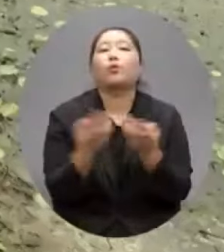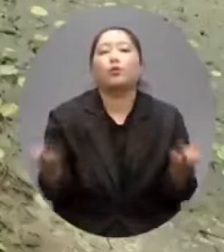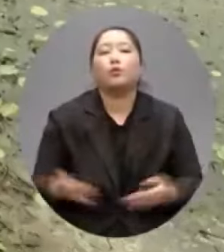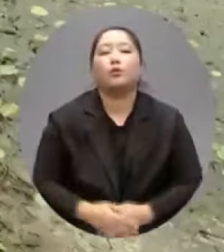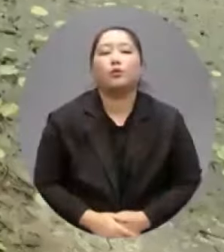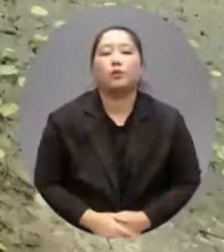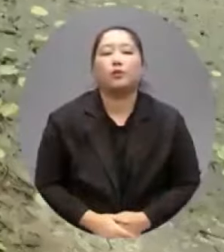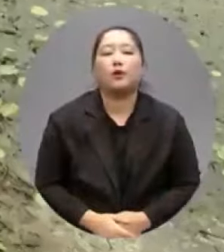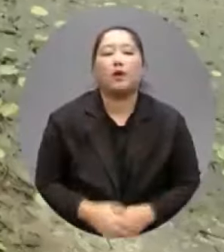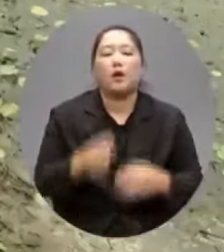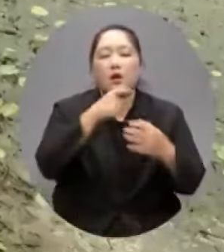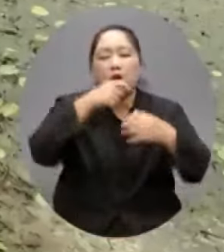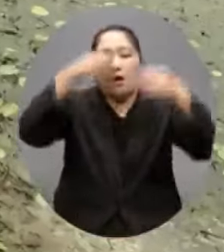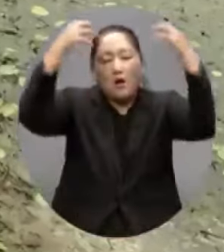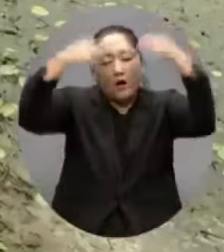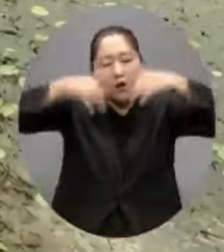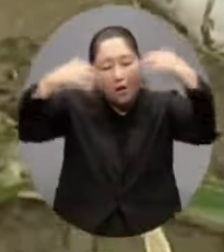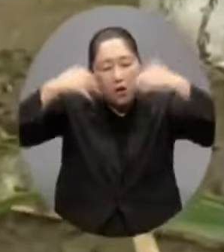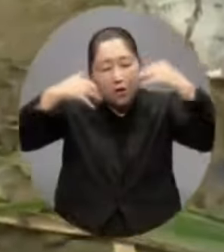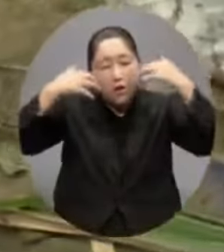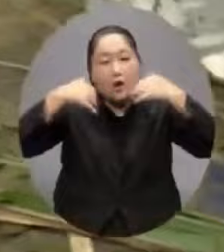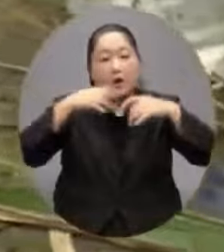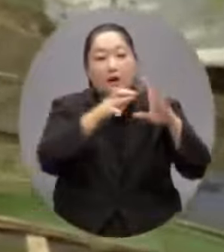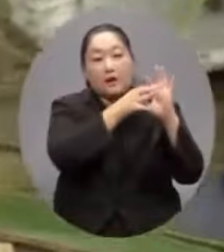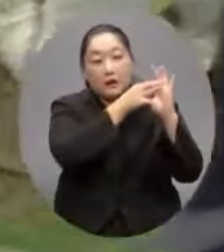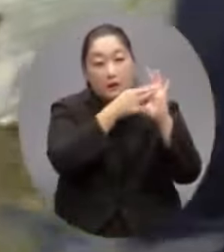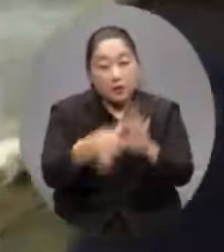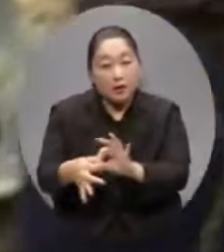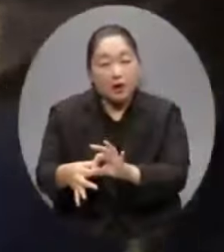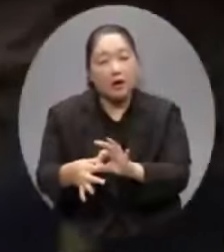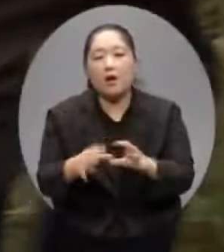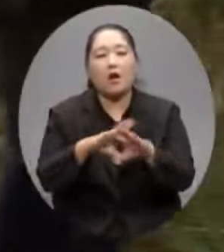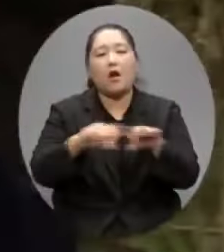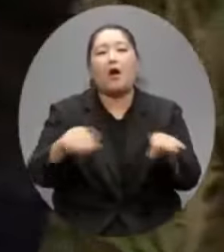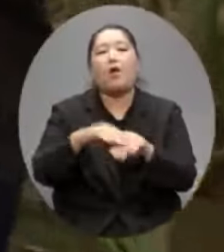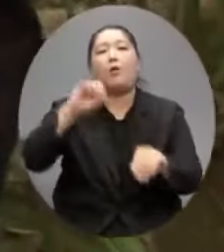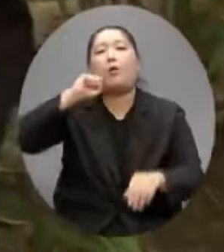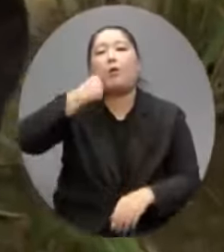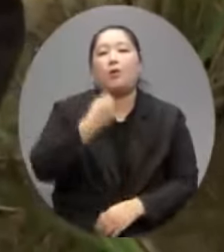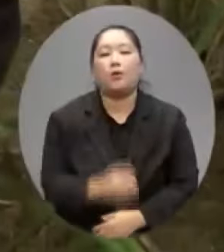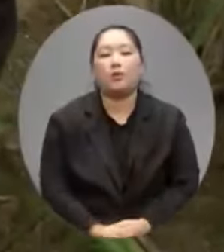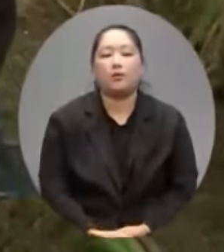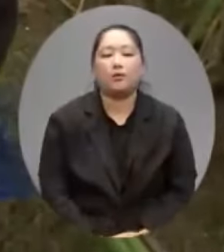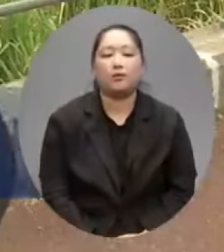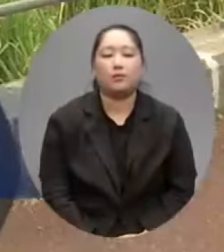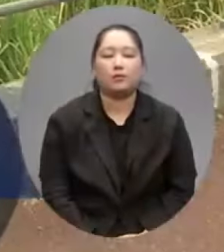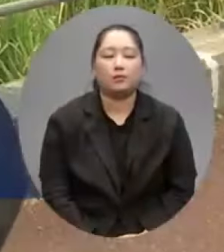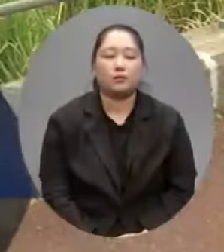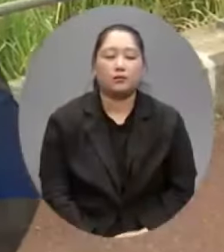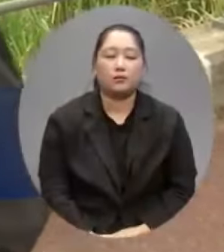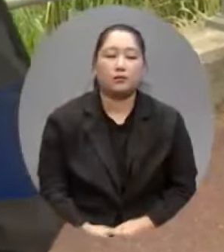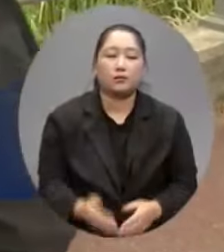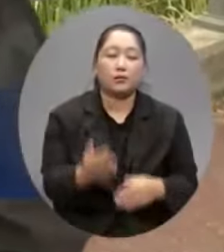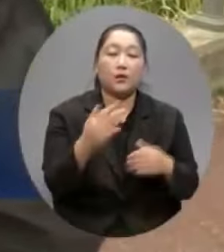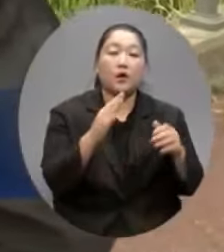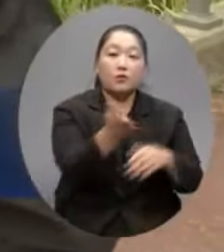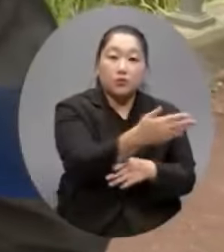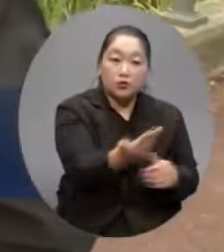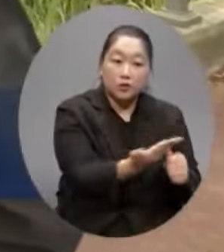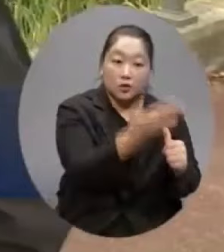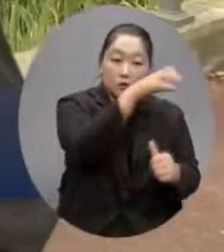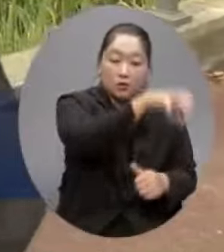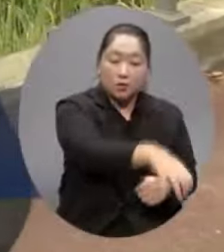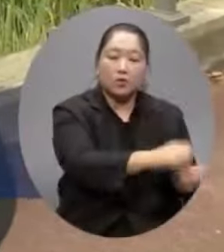무엇보다 폭염이 계속되는 한 근본적으로 해결하기 어려워 보입니다. 양식장에서도 많이 물고기 죽는다는 얘기가